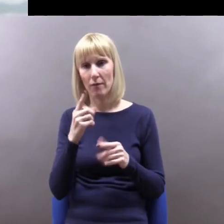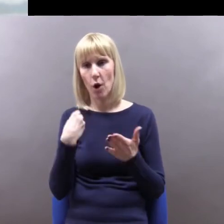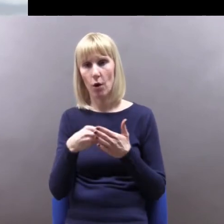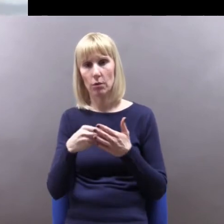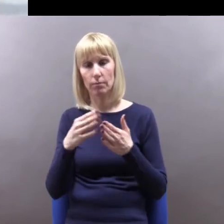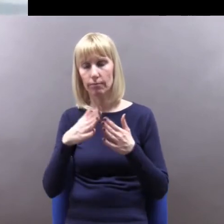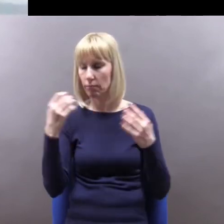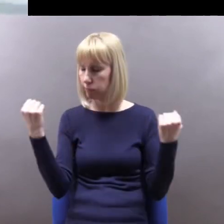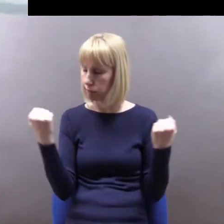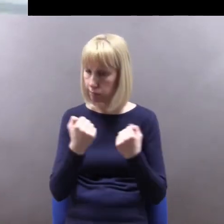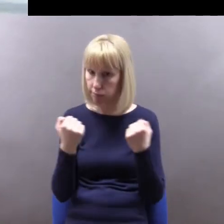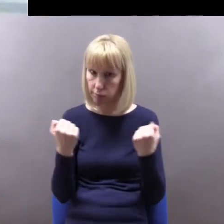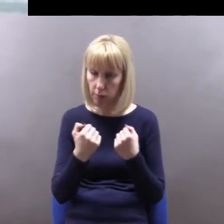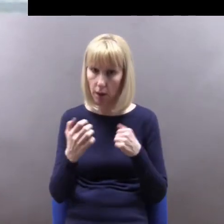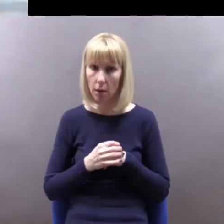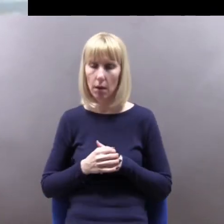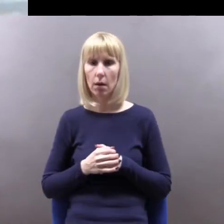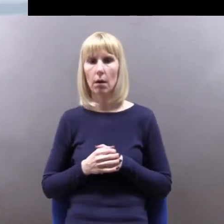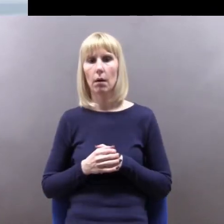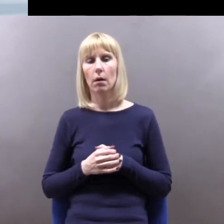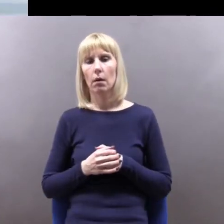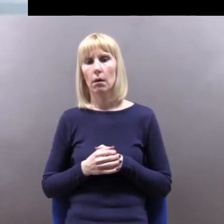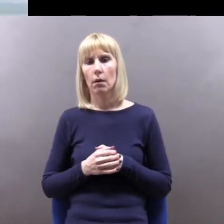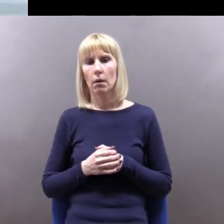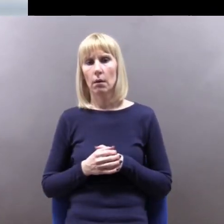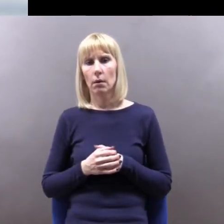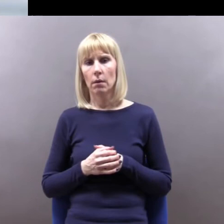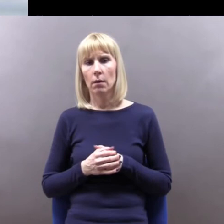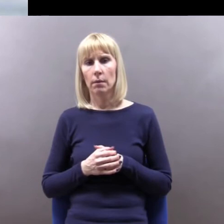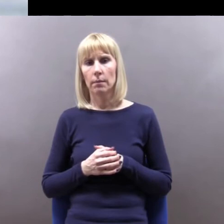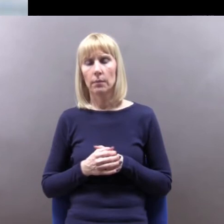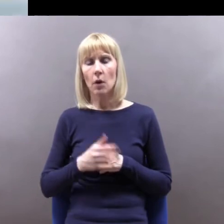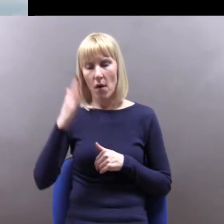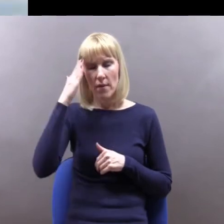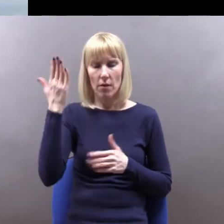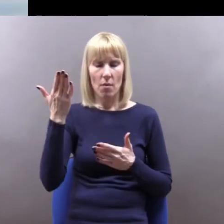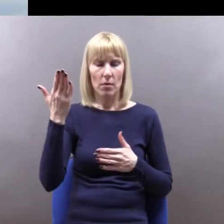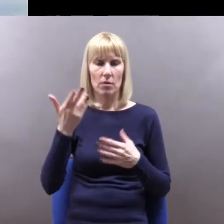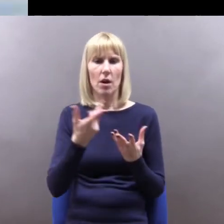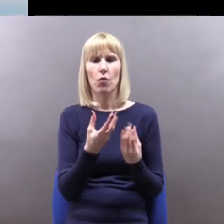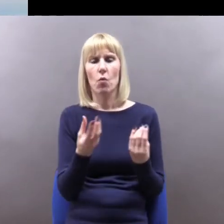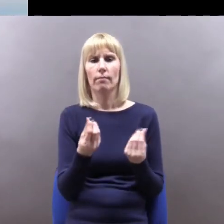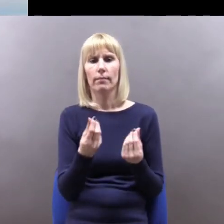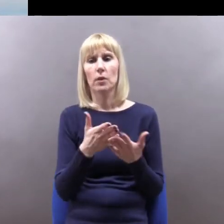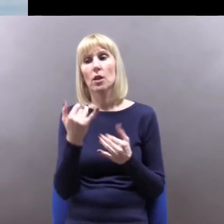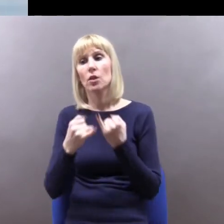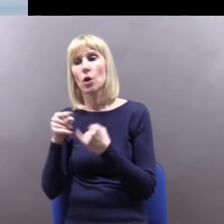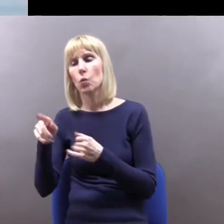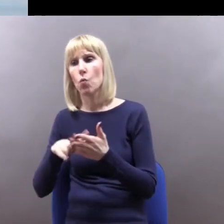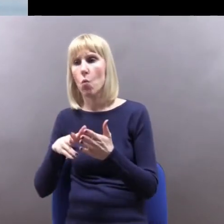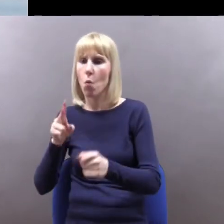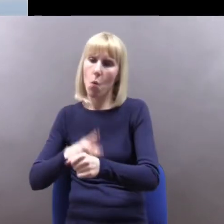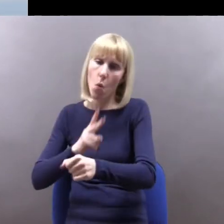No i no, gdzieś ten jakby ekonomia, myślę, ciągle ma znaczenie, tak, że jeśli ma urząd